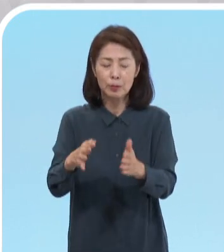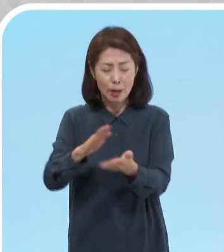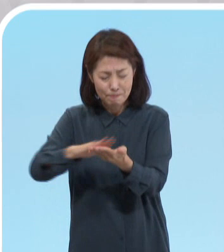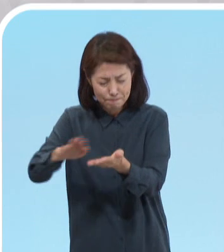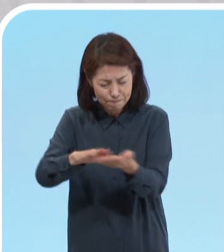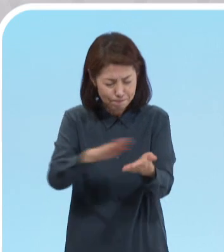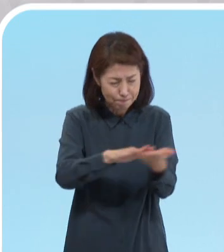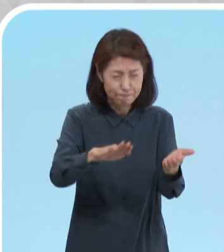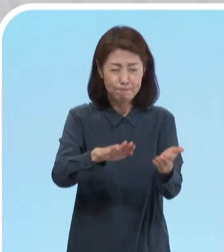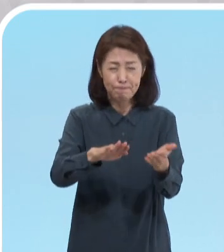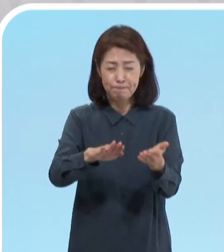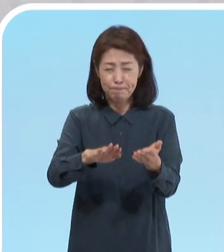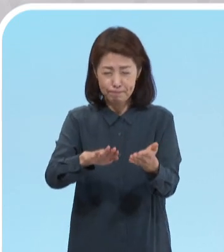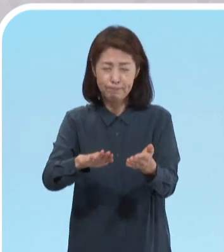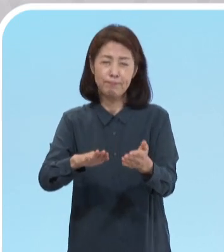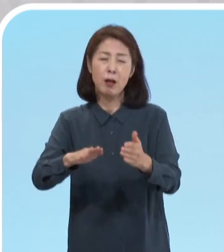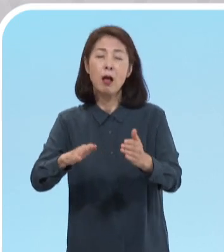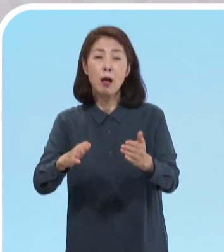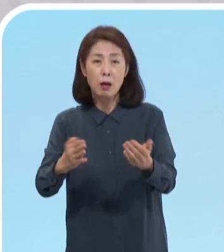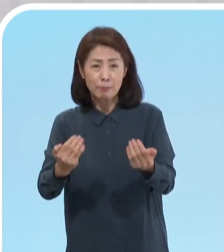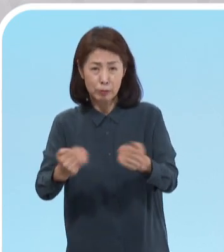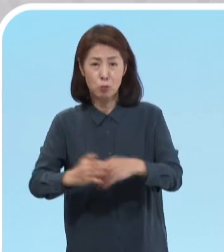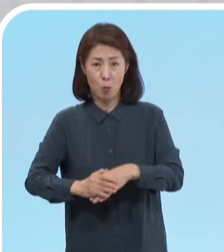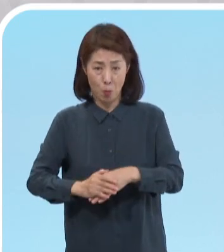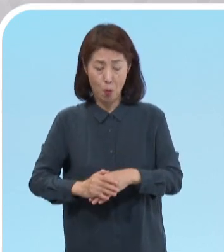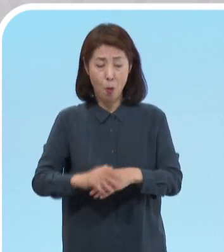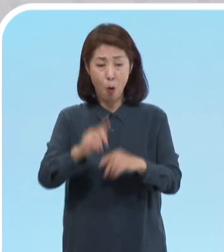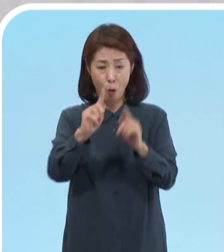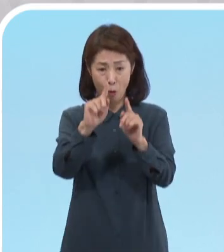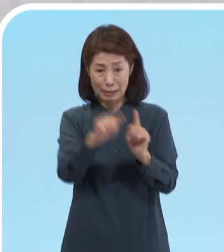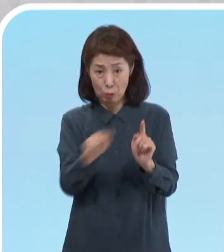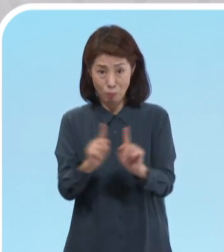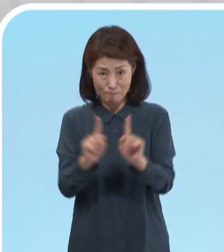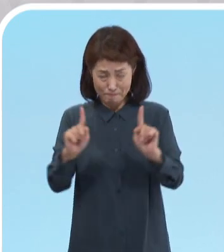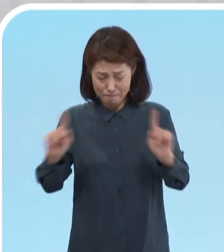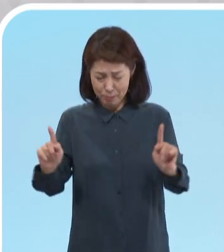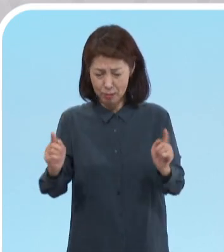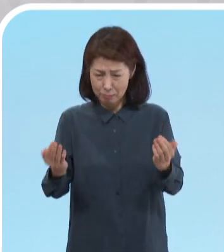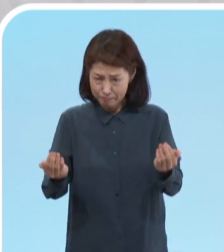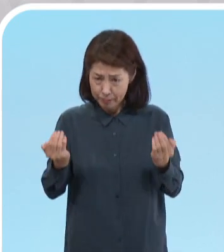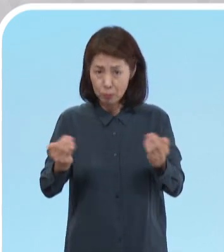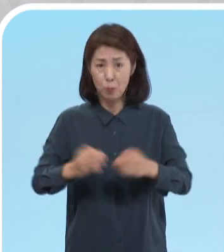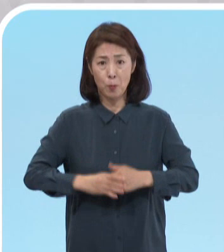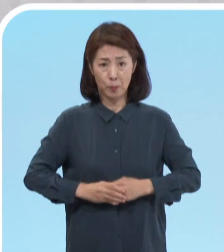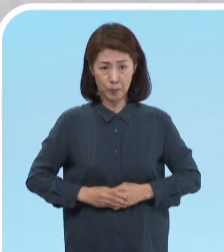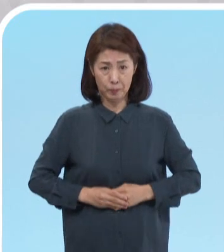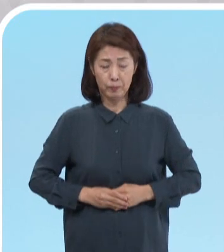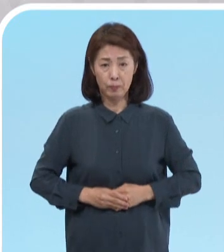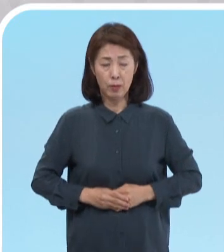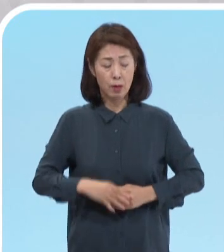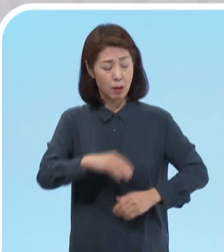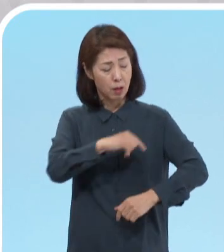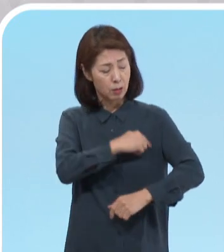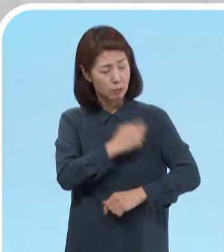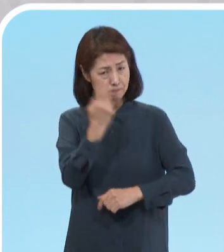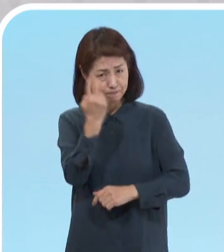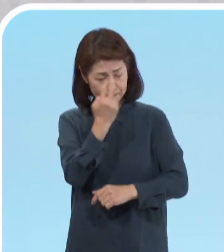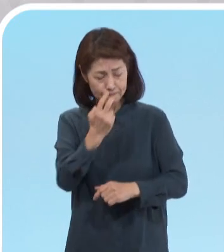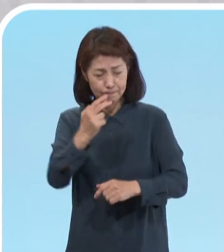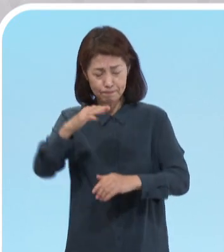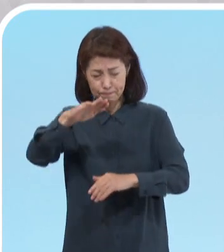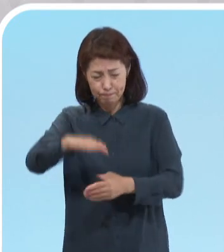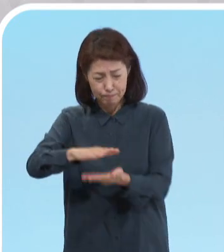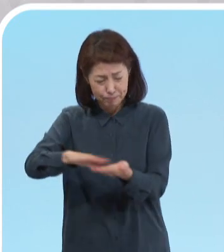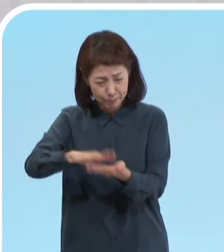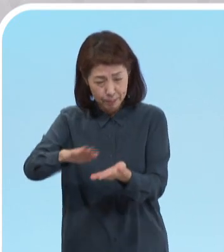毒などの感染防止策のほか、人と人との間隔の確保を徹底してください。検温